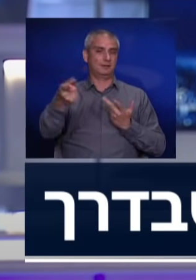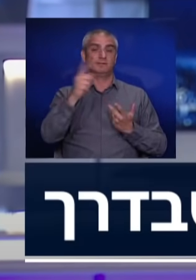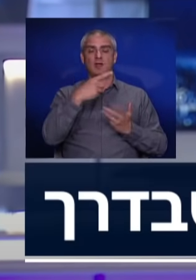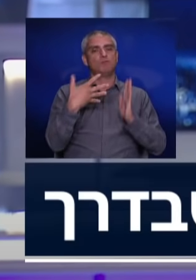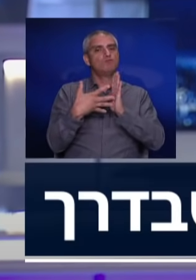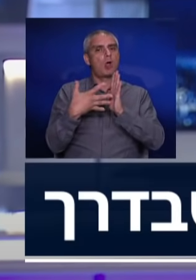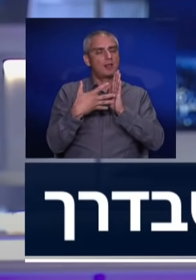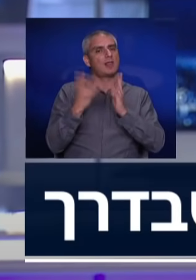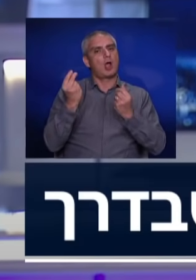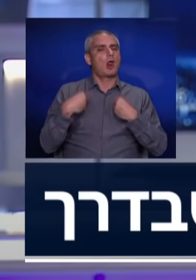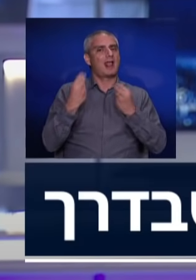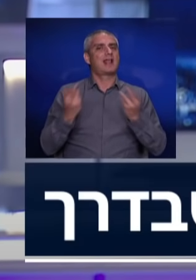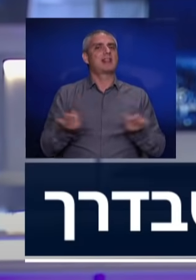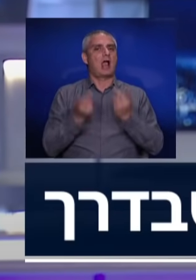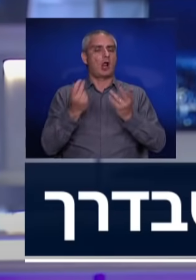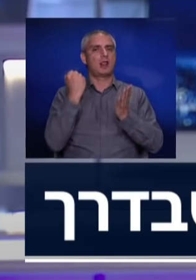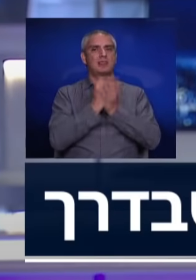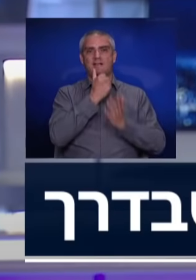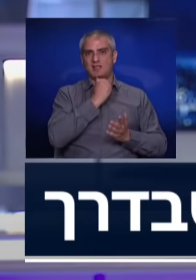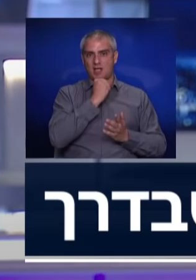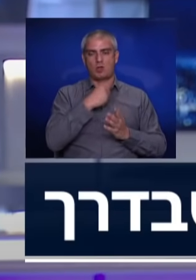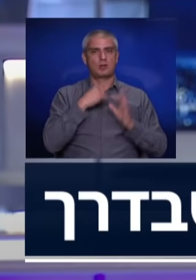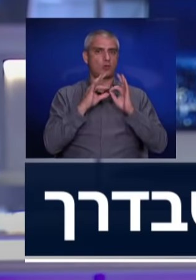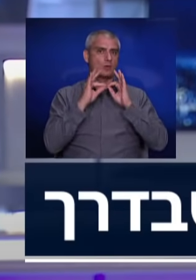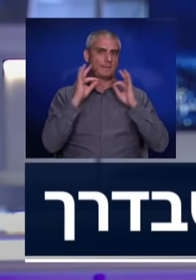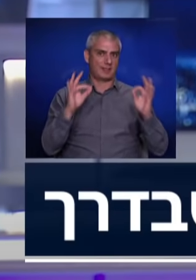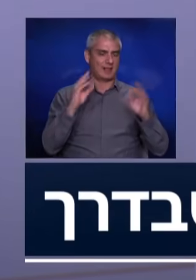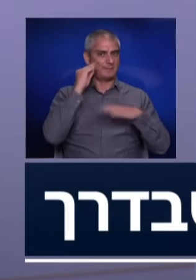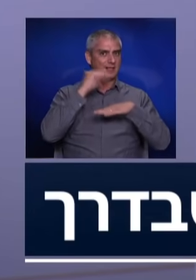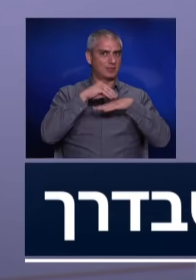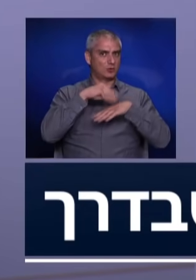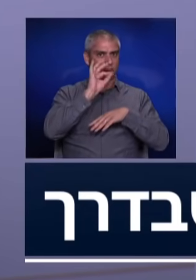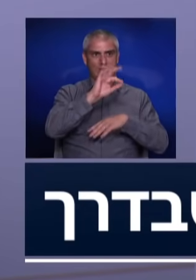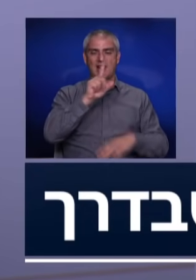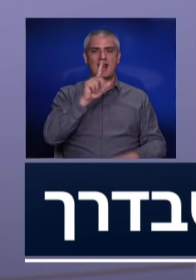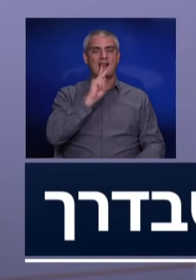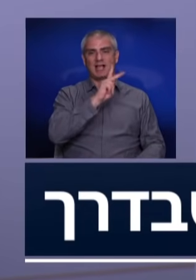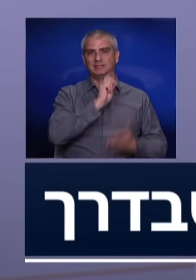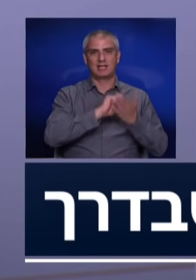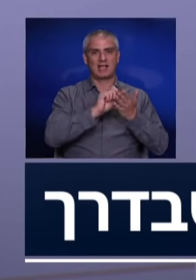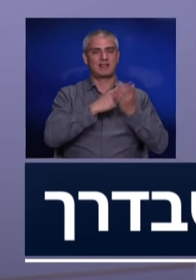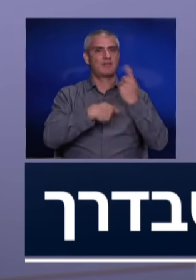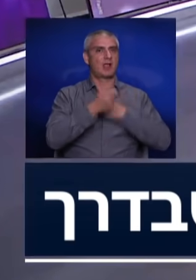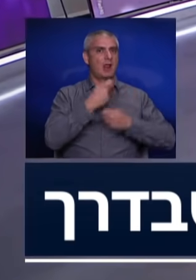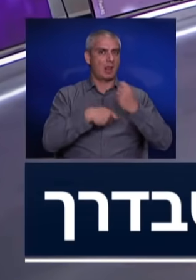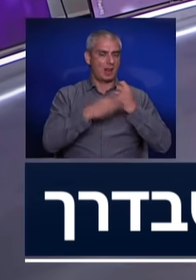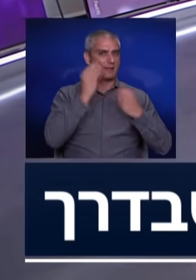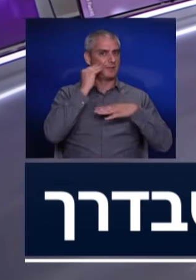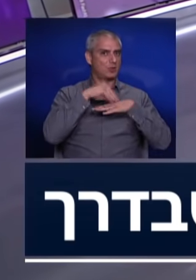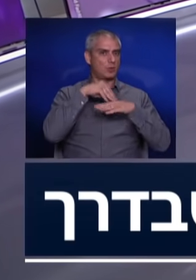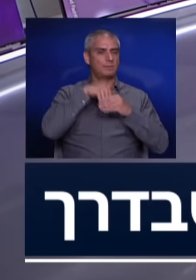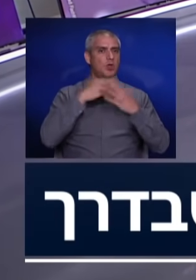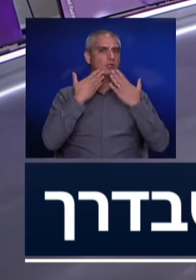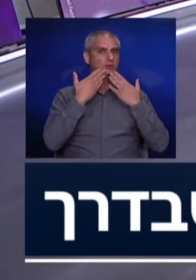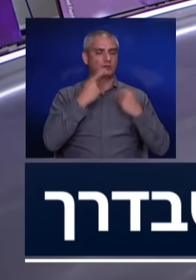השרים שורה של הקלות בתו הירוק. אנחנו פותחים בעדכונים שלך, ליאל קייזר, כתבתנו לענייני כלכלה, עם עדכונים מתוך ישיבת